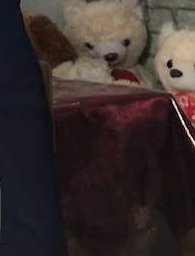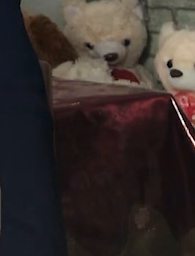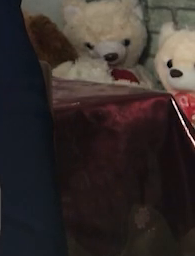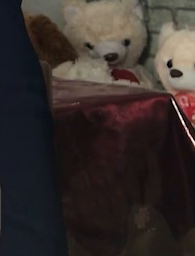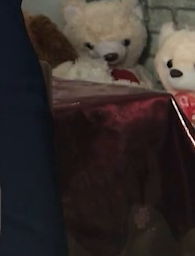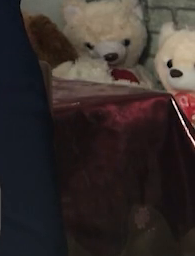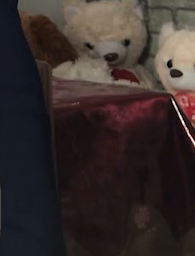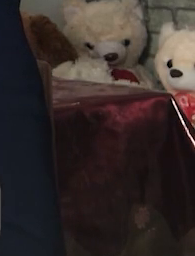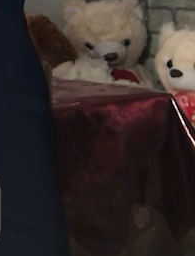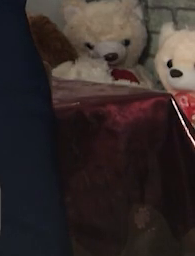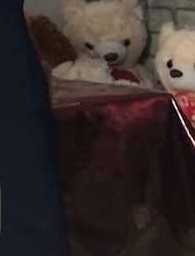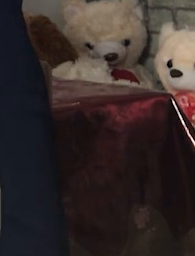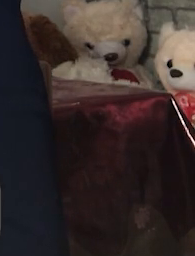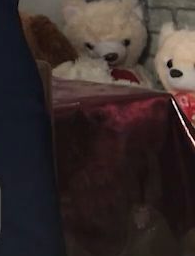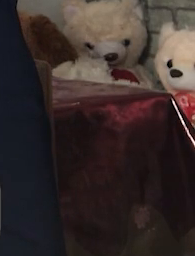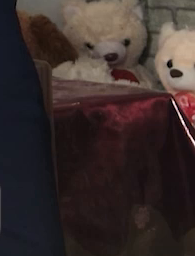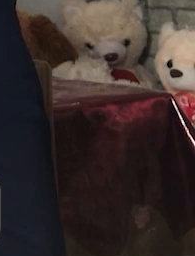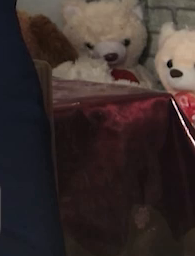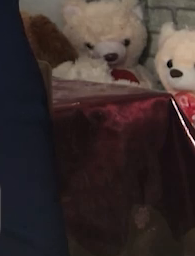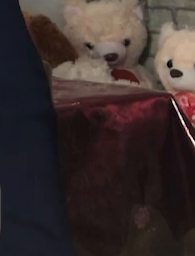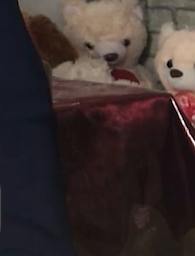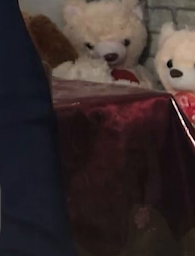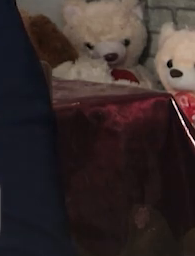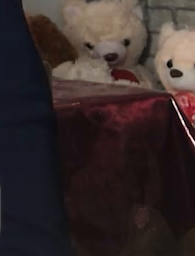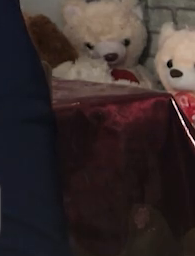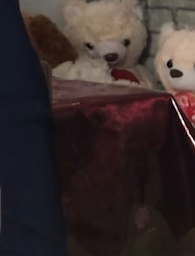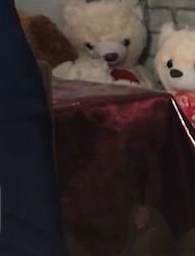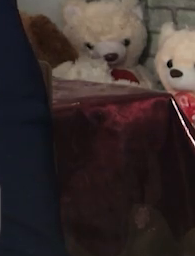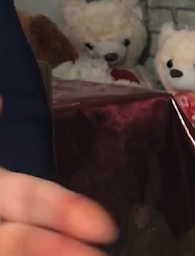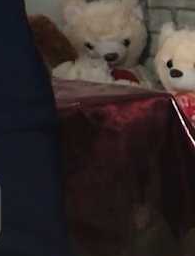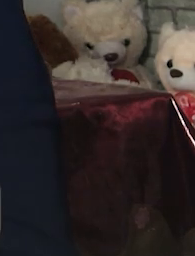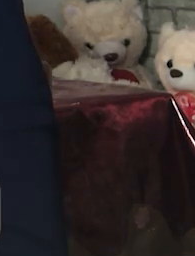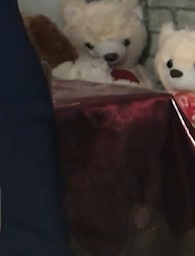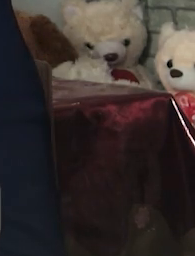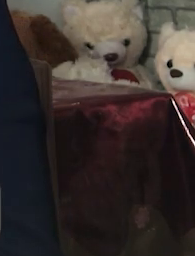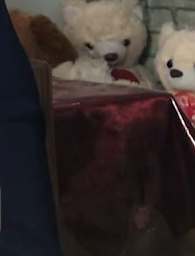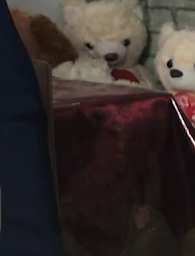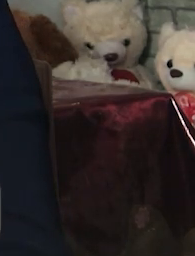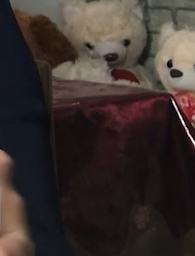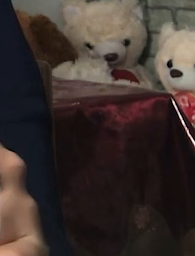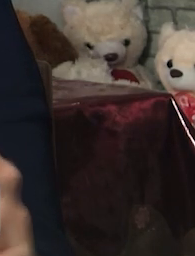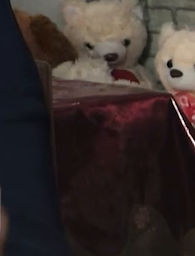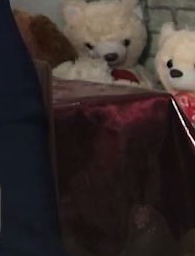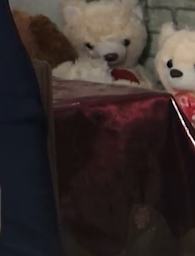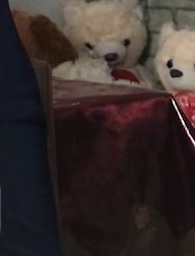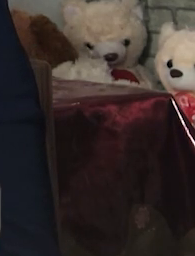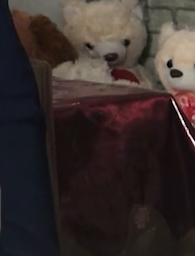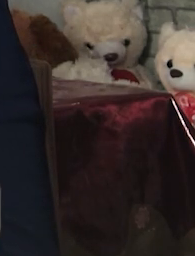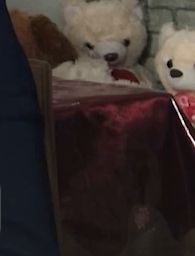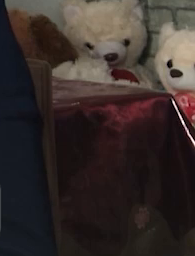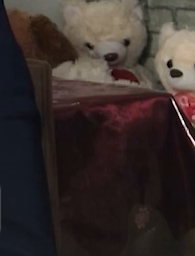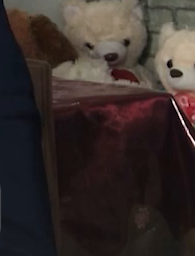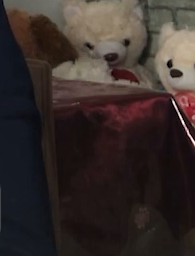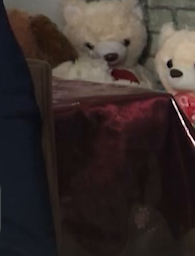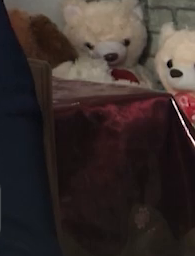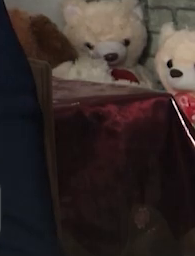பண்டார் அவர்கள் சொன்னாங்க எனக்கு ரொம்ப மனவர்த்தமா இருக்கு ஏன்னா அவங்க அவரோட பேரை தான் இங்க இழுத்து விட்டாங்க இந்த கழிவுகளை அள்ளும்